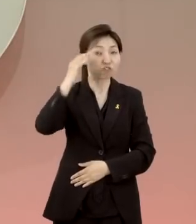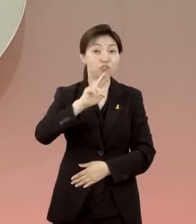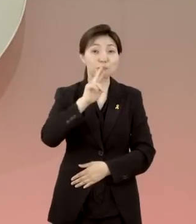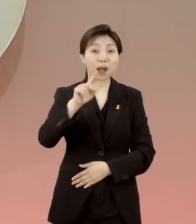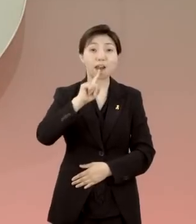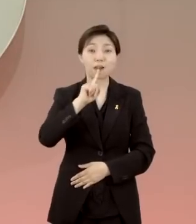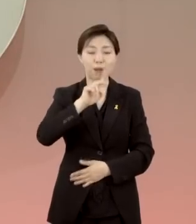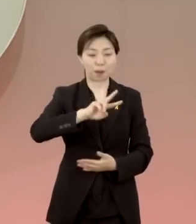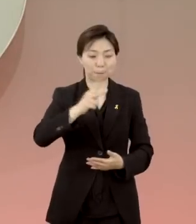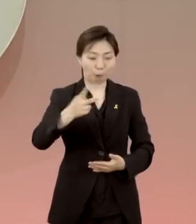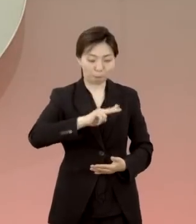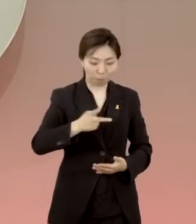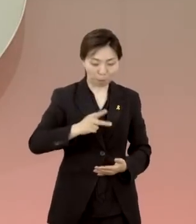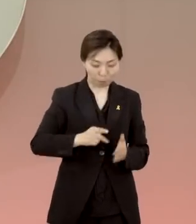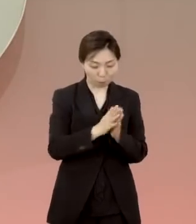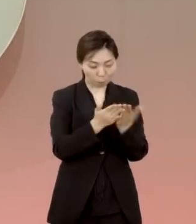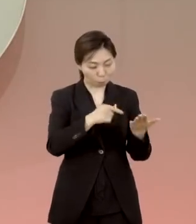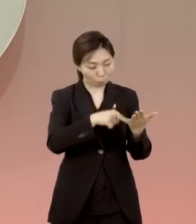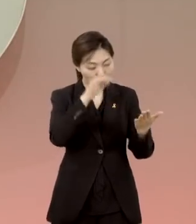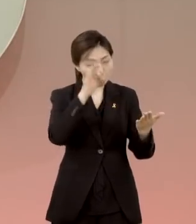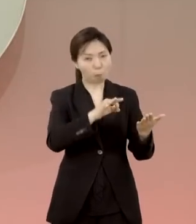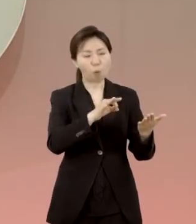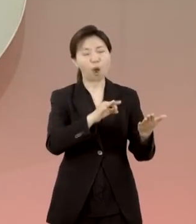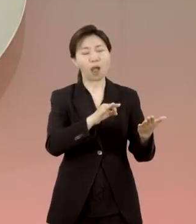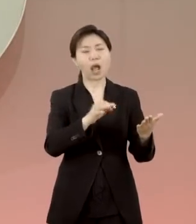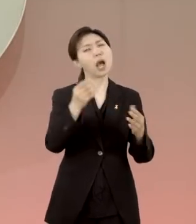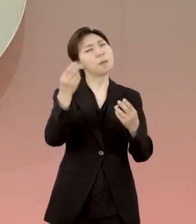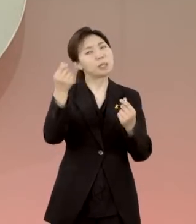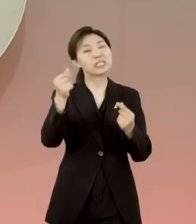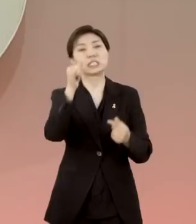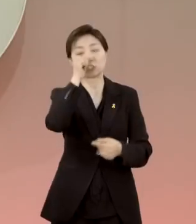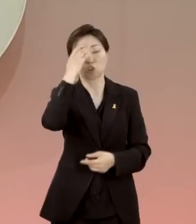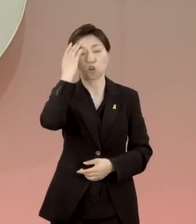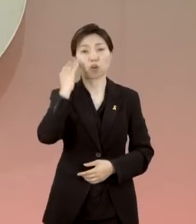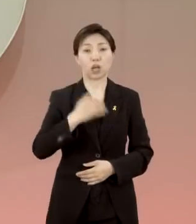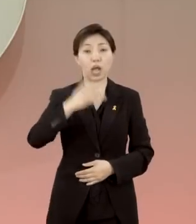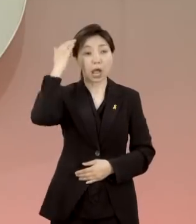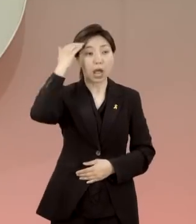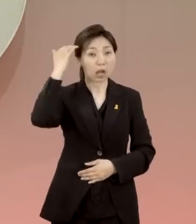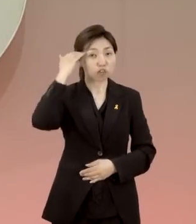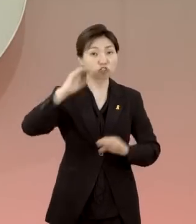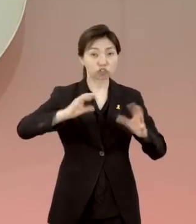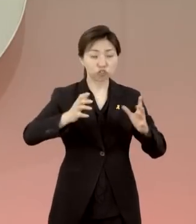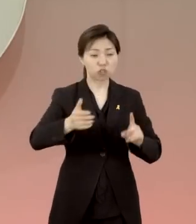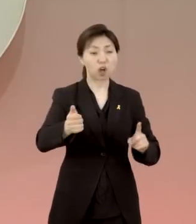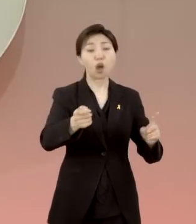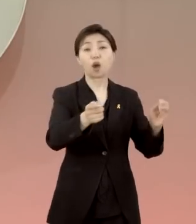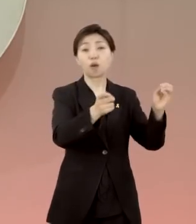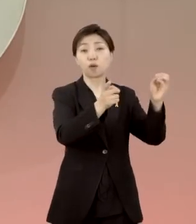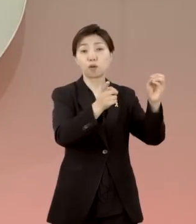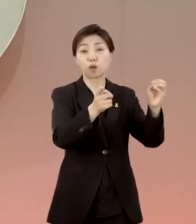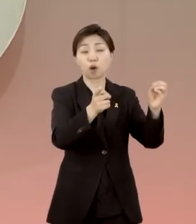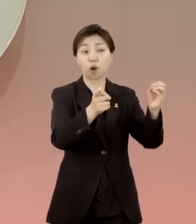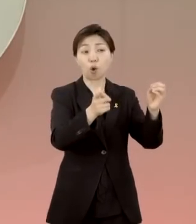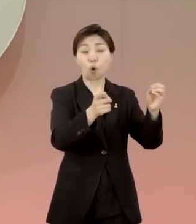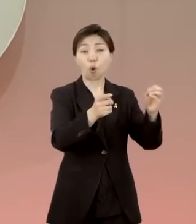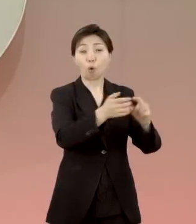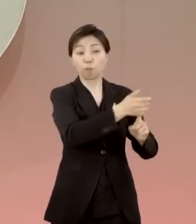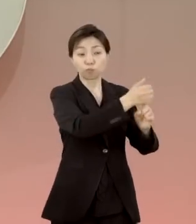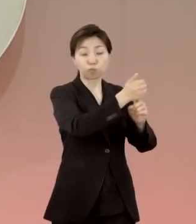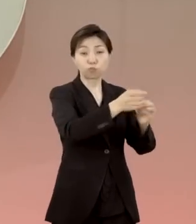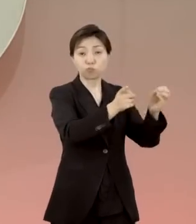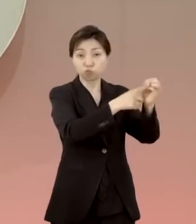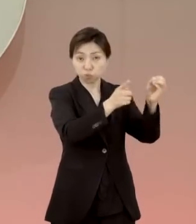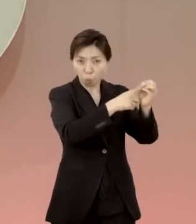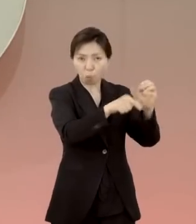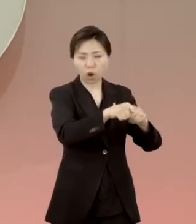비슷해요 우리 한국불교에서 많이 안 알려졌지만 티벳 불교에서는 굉장히 중요하게 여긴다 그래서